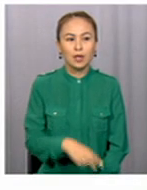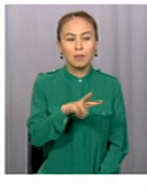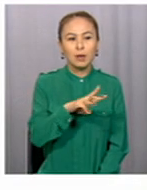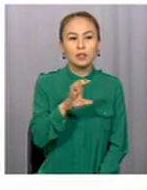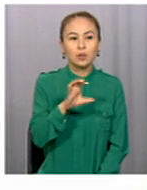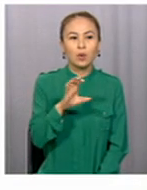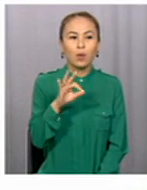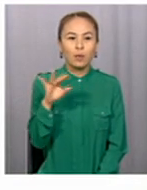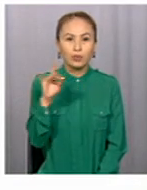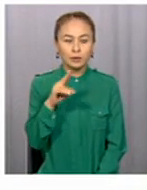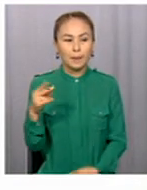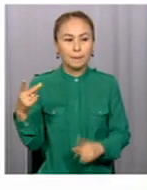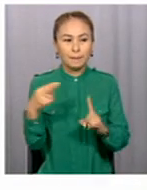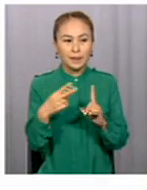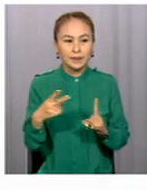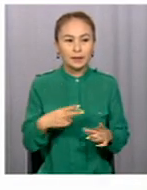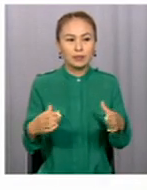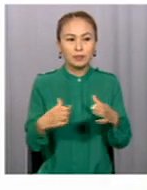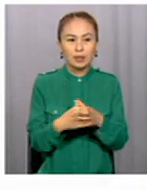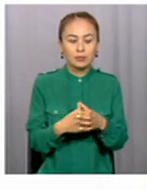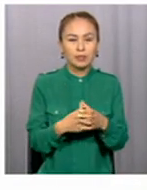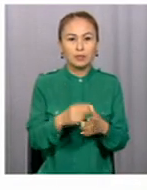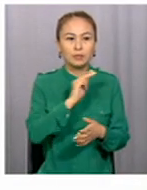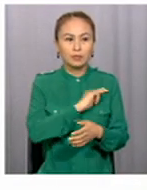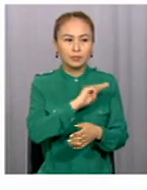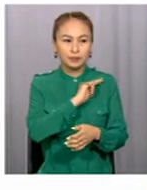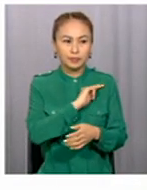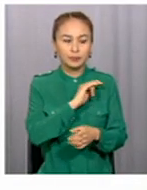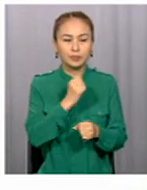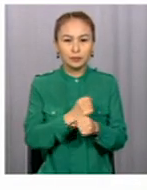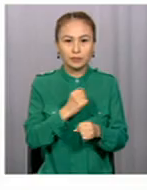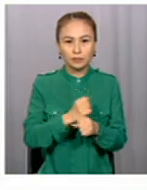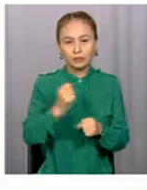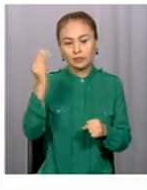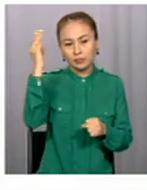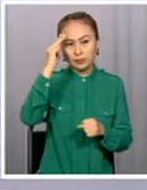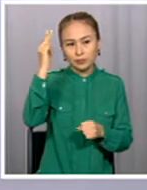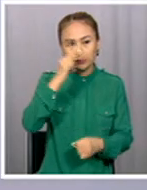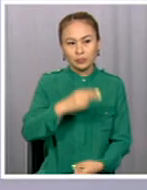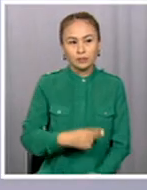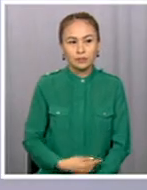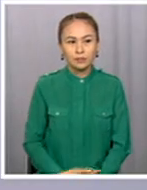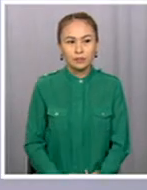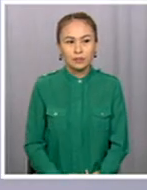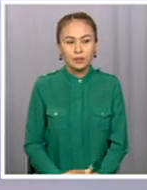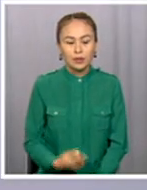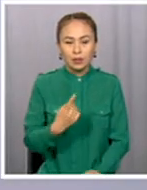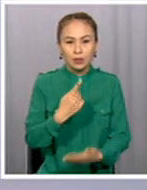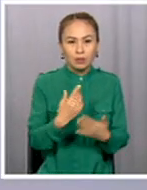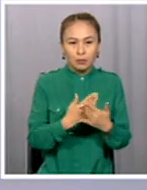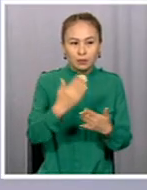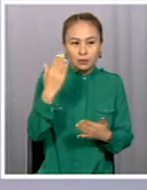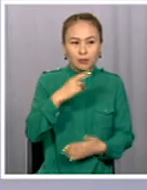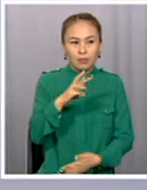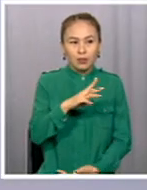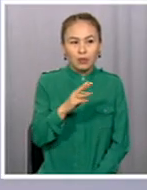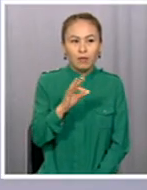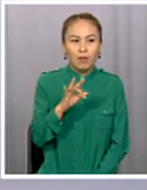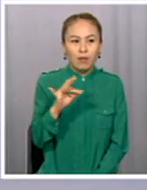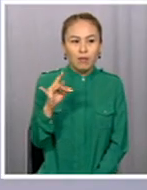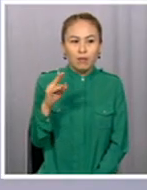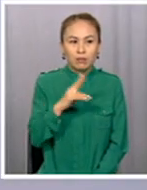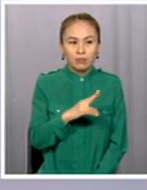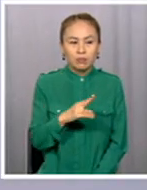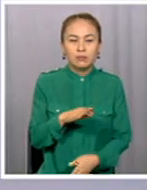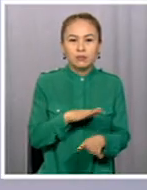Word мәтіндік процессорында мәтіндік жұмыс жасауды үйренейік. Ең алдымен Microsoft Word бағдарламасын